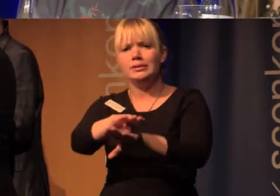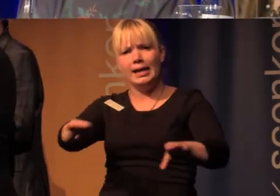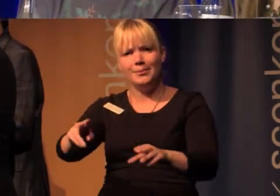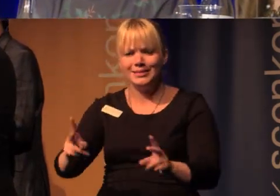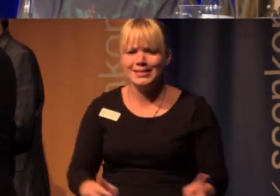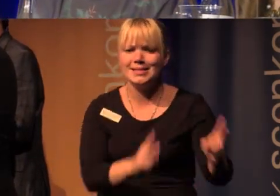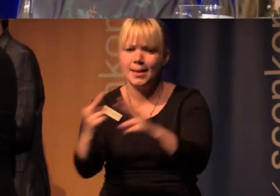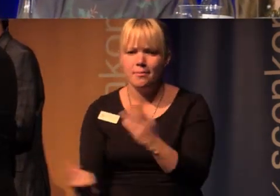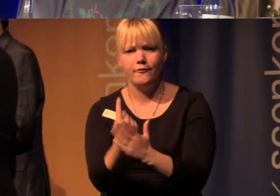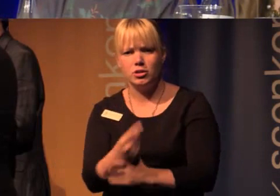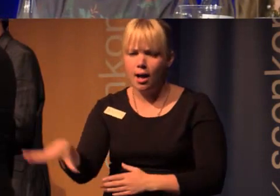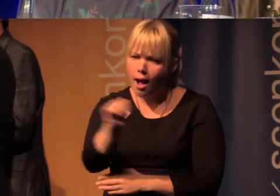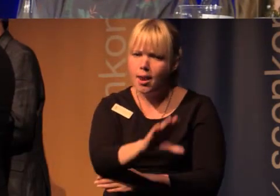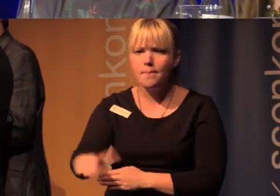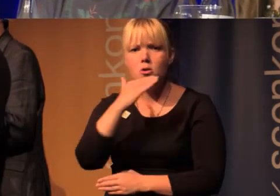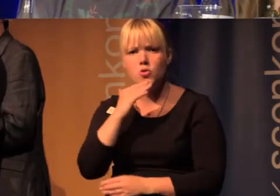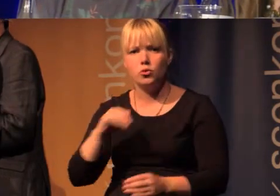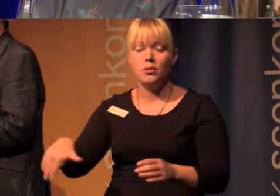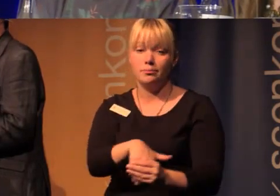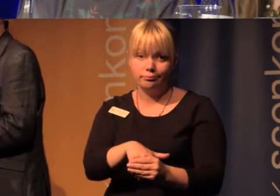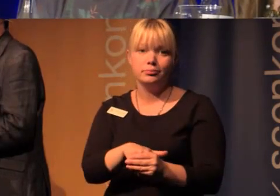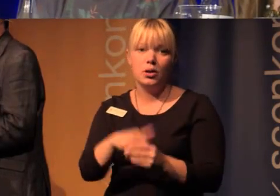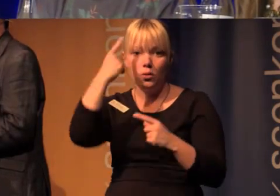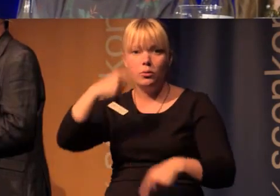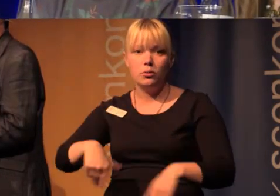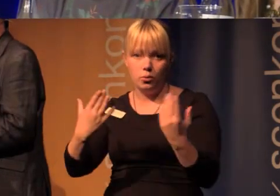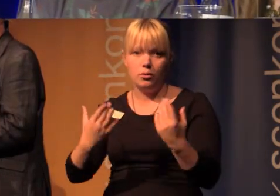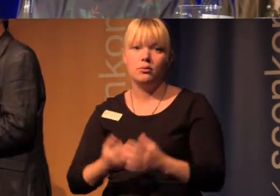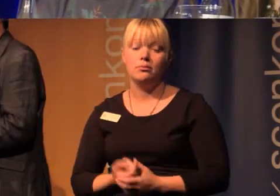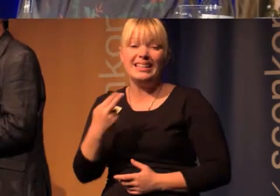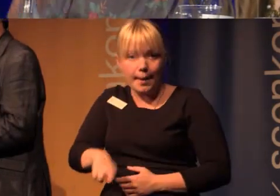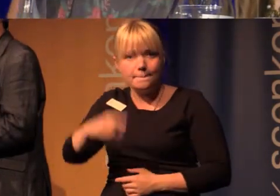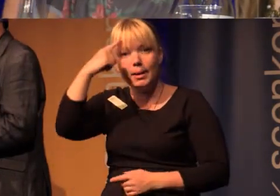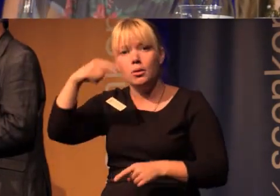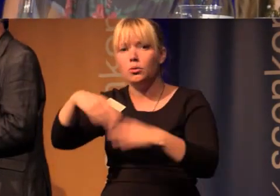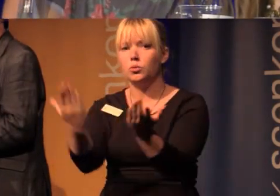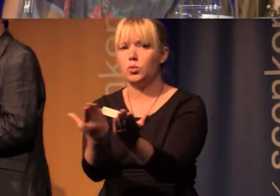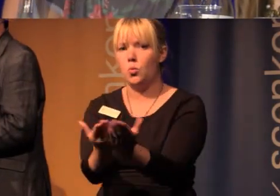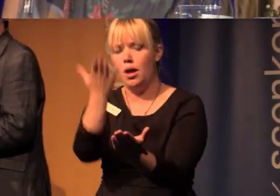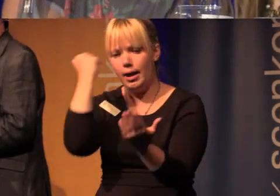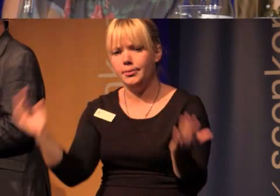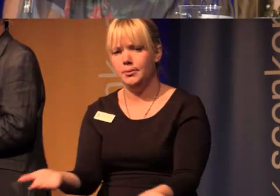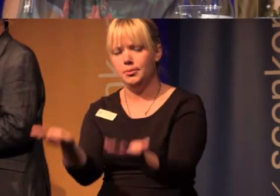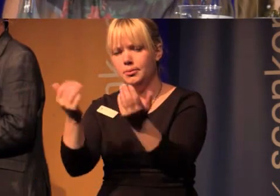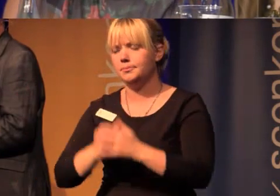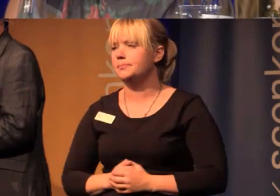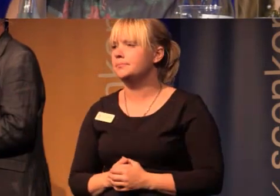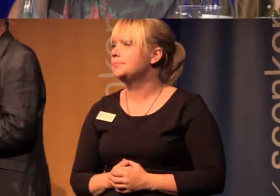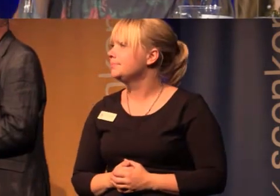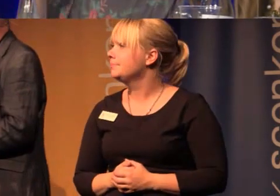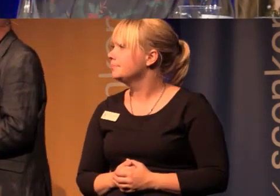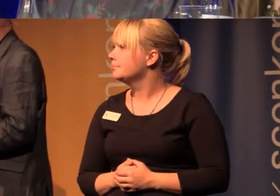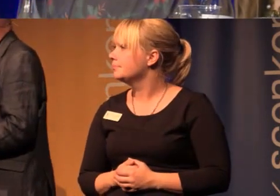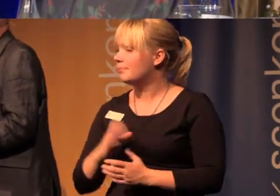unga att ta del av kultur. Och det är en allmän kulturskola. Tack så mycket. Hjälper till där. Ja, tack. Stefan?